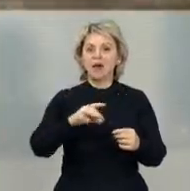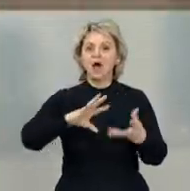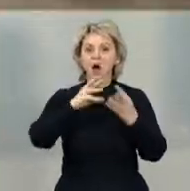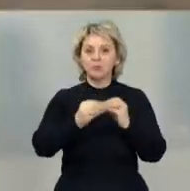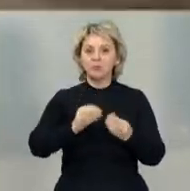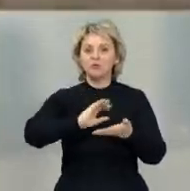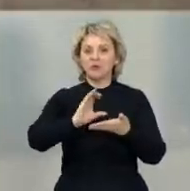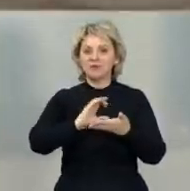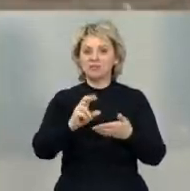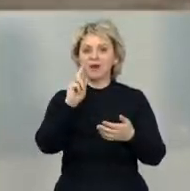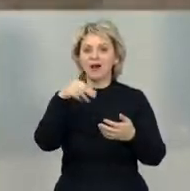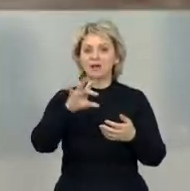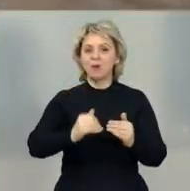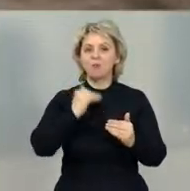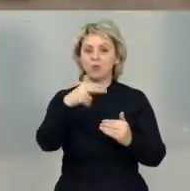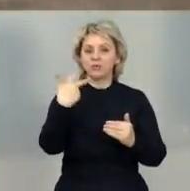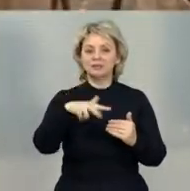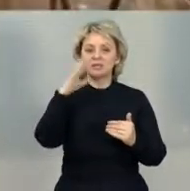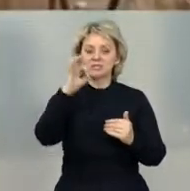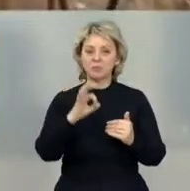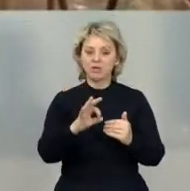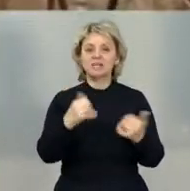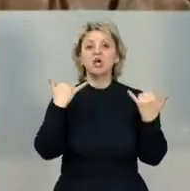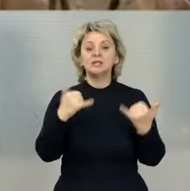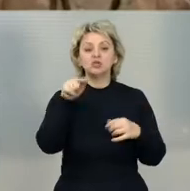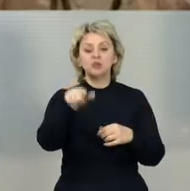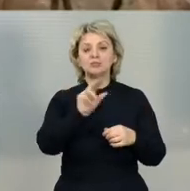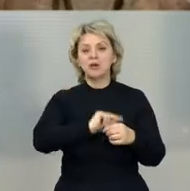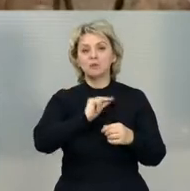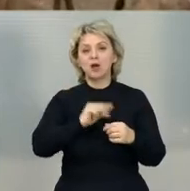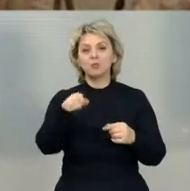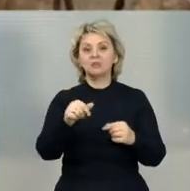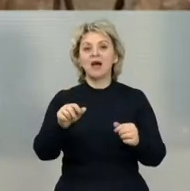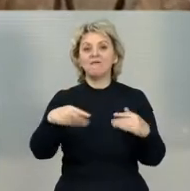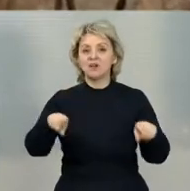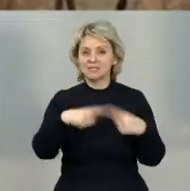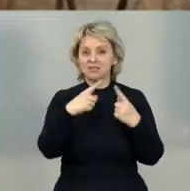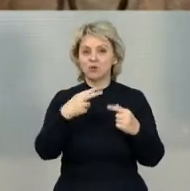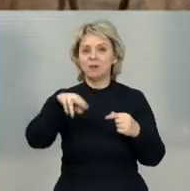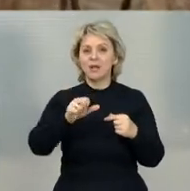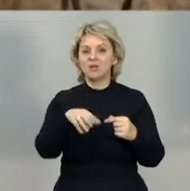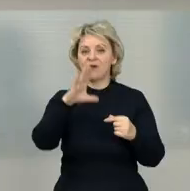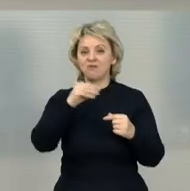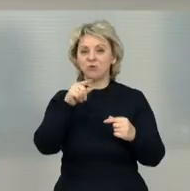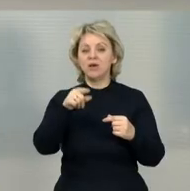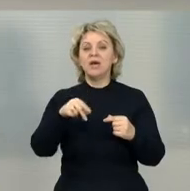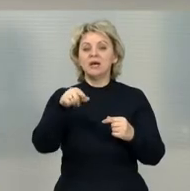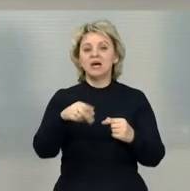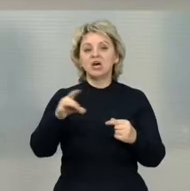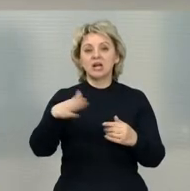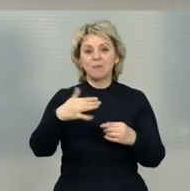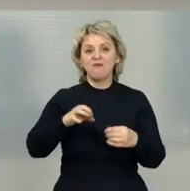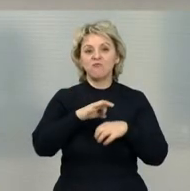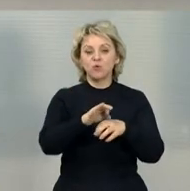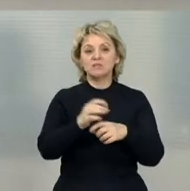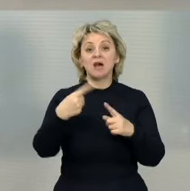объемы производства карпа подняли на 30%. Сейчас там работают над восстановлением племенного рыбоводства. Пресноводной рыбы